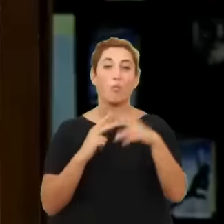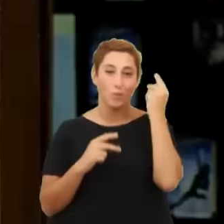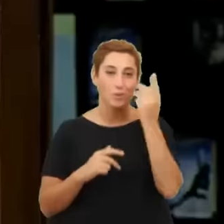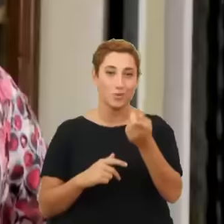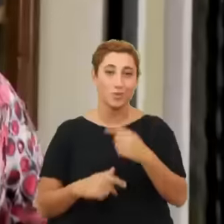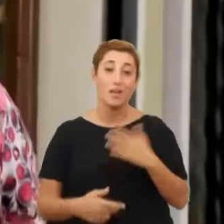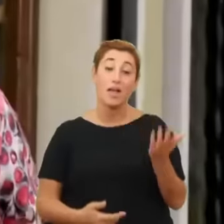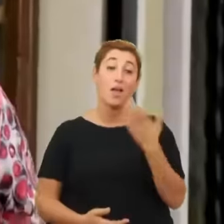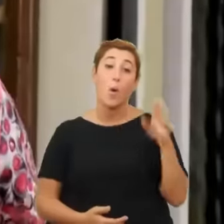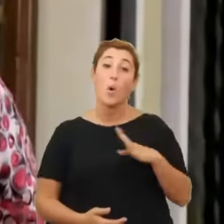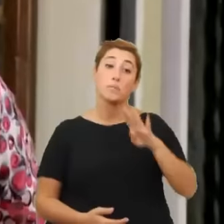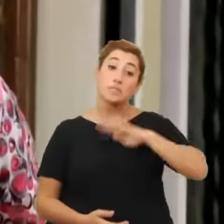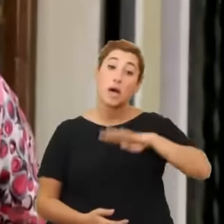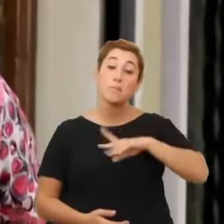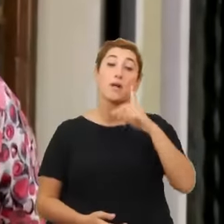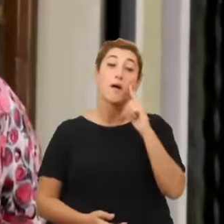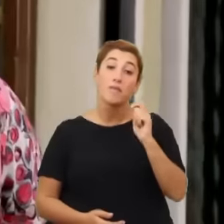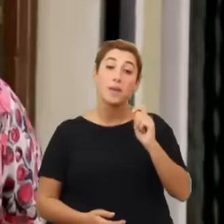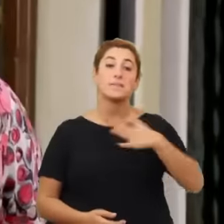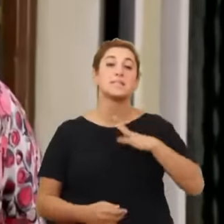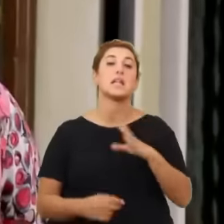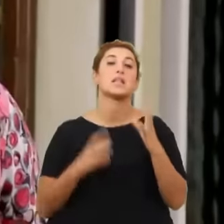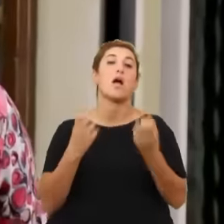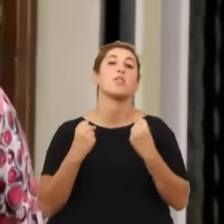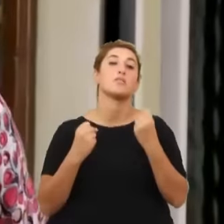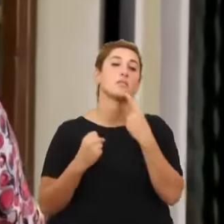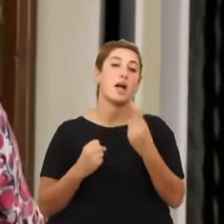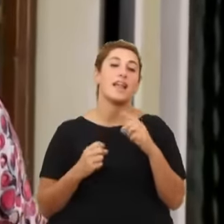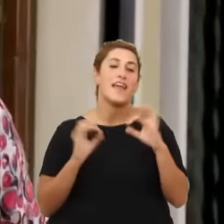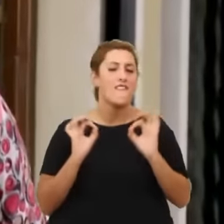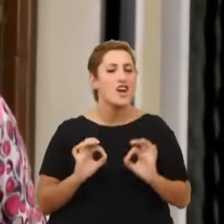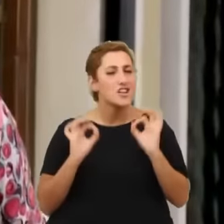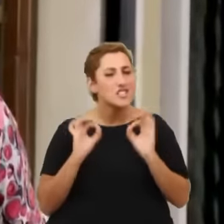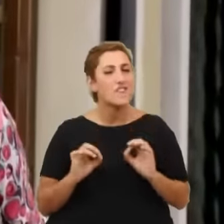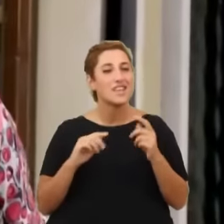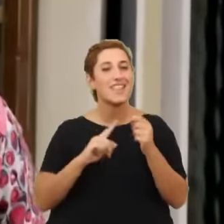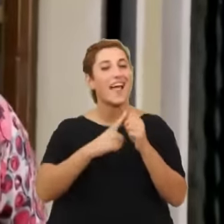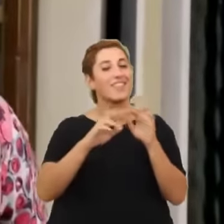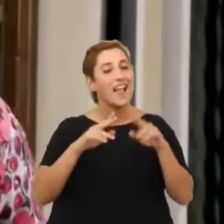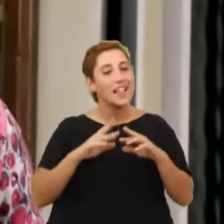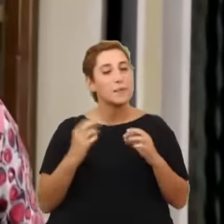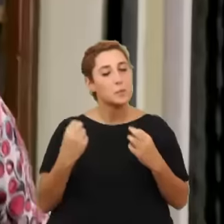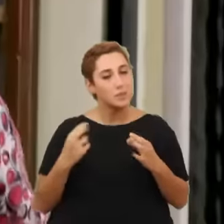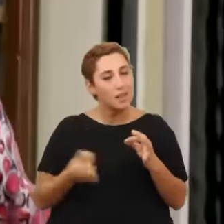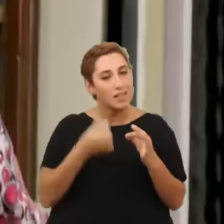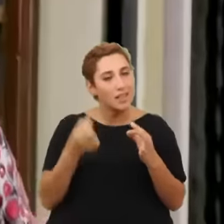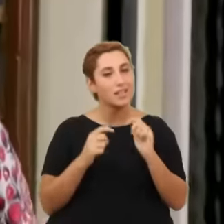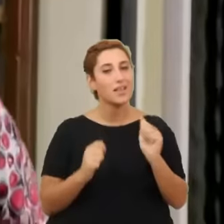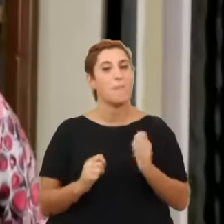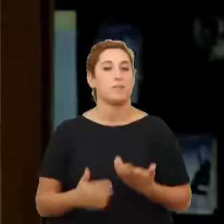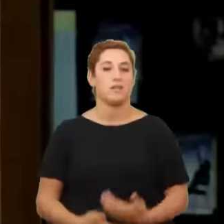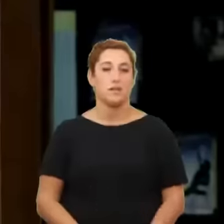ha. Oğlum sabreden derviş muradına ermiş. İnce ince, dantel gibi, nakış gibi dokuduk biz o